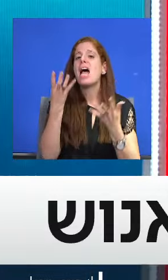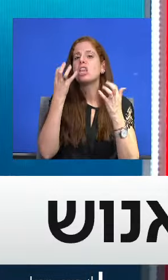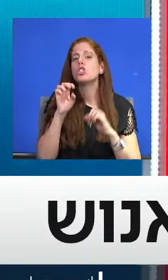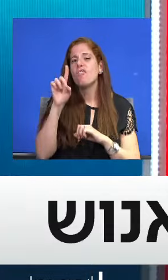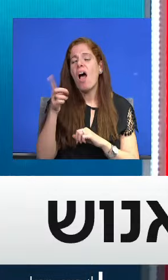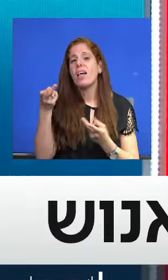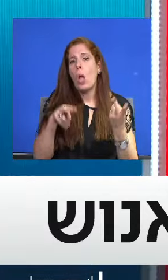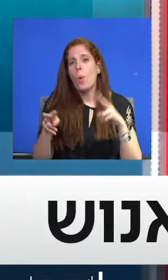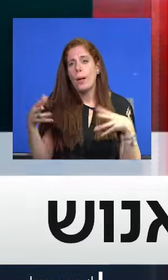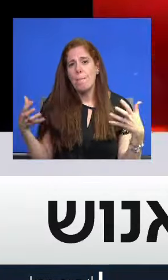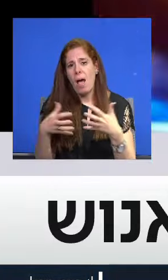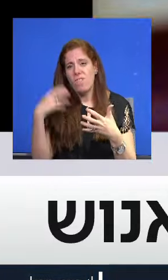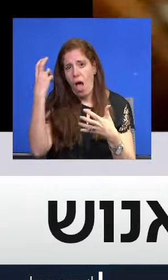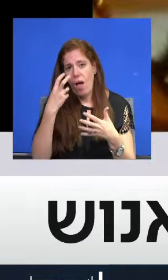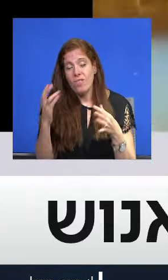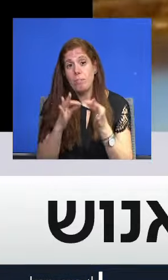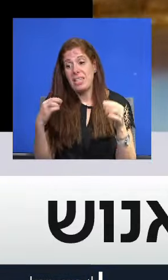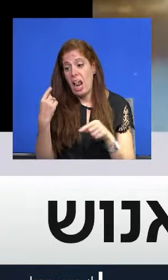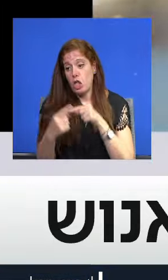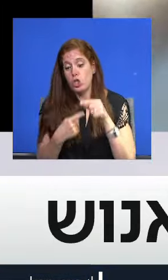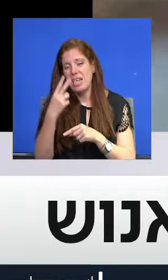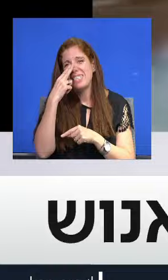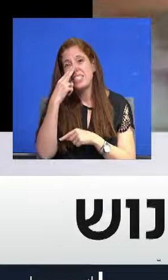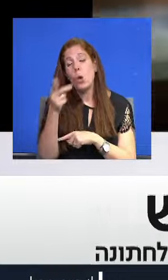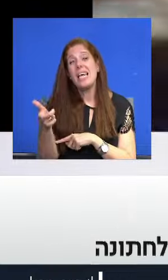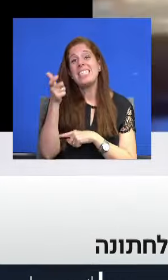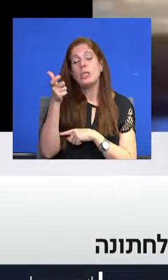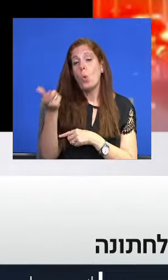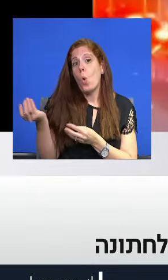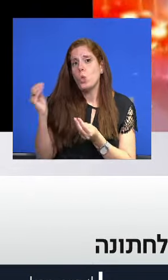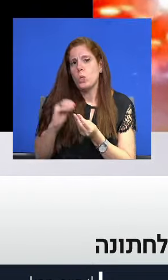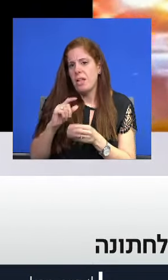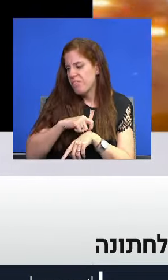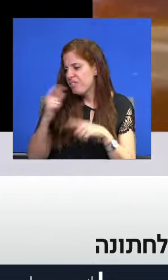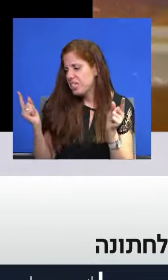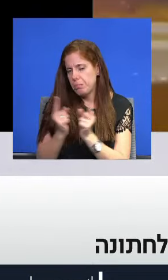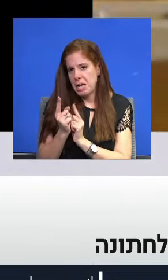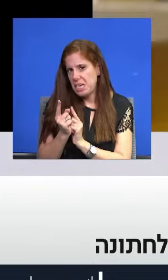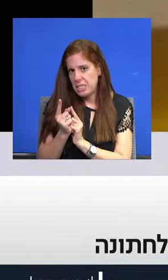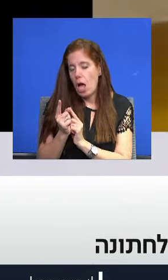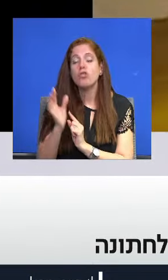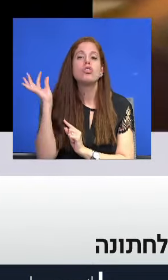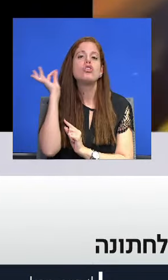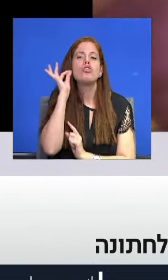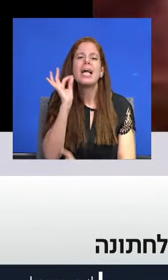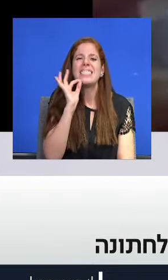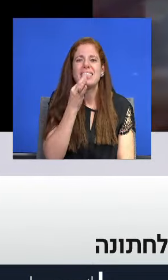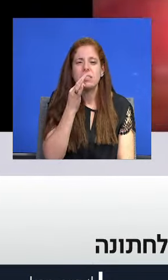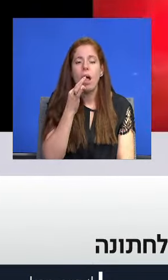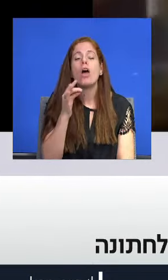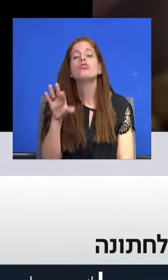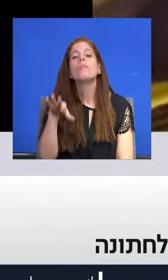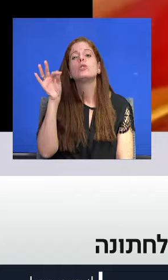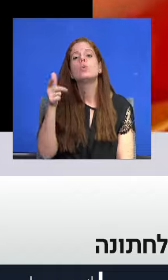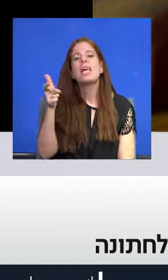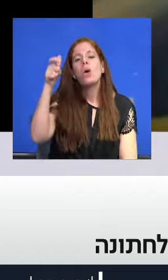191 הרוגים בחברה הערבית מתחילת השנה, ניסיון חיסול נוסף לפני זמן קצר של אישה צעירה שנמצאת עירויה בתוך